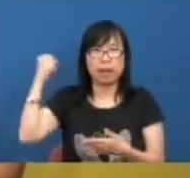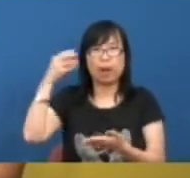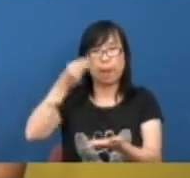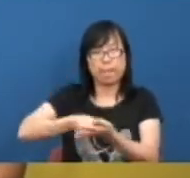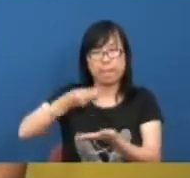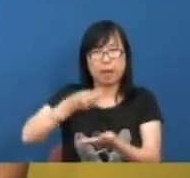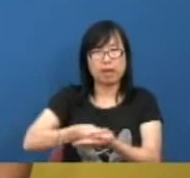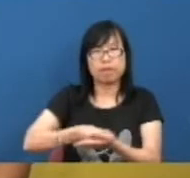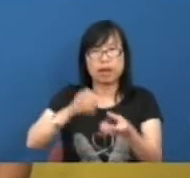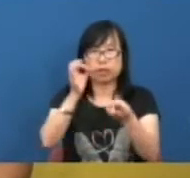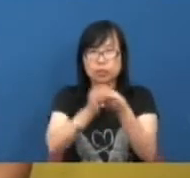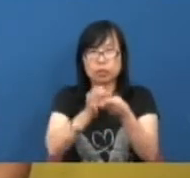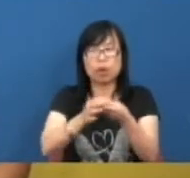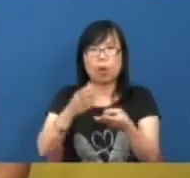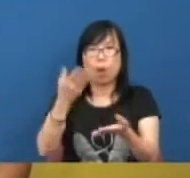翻。